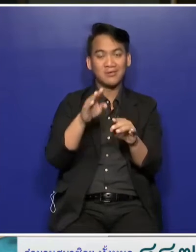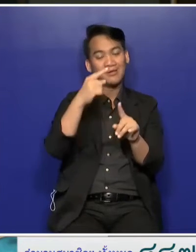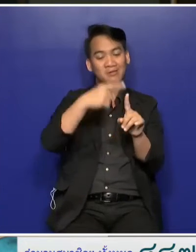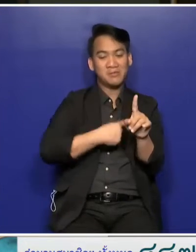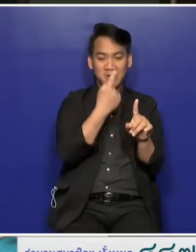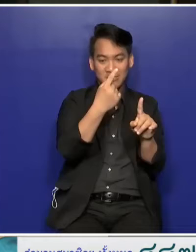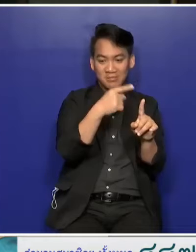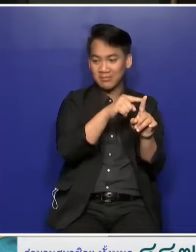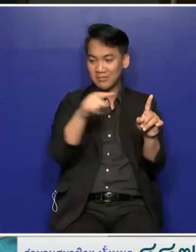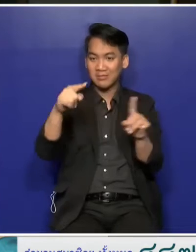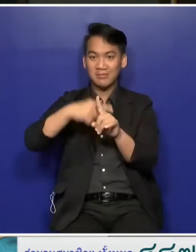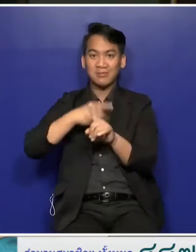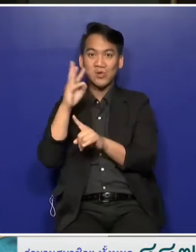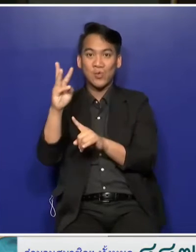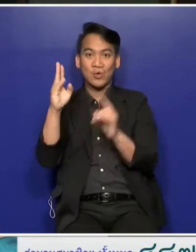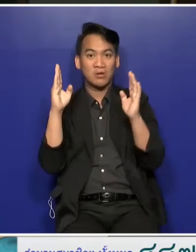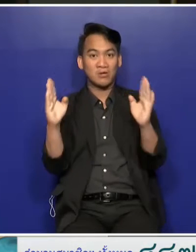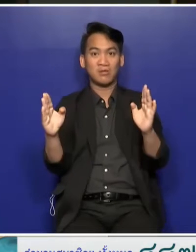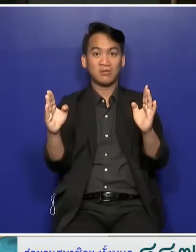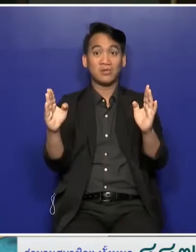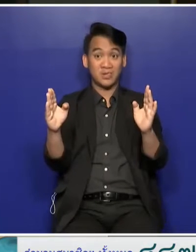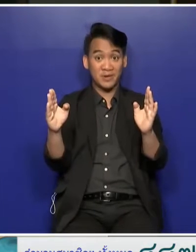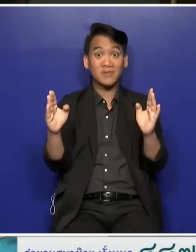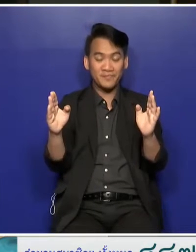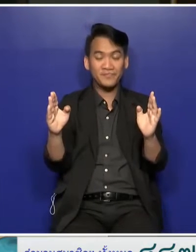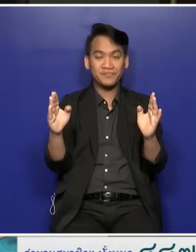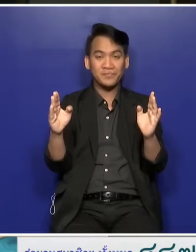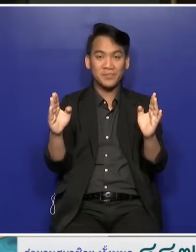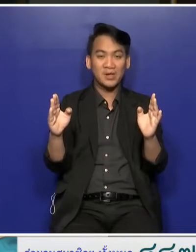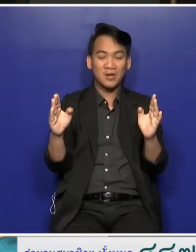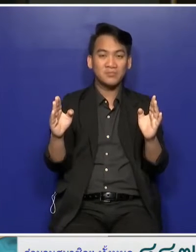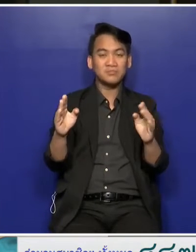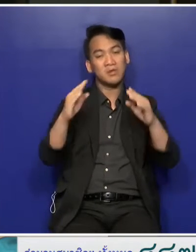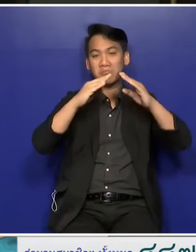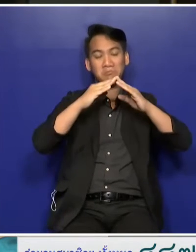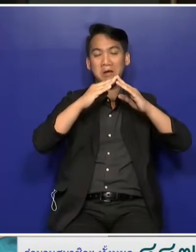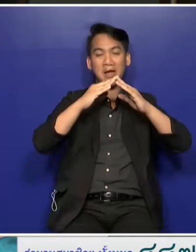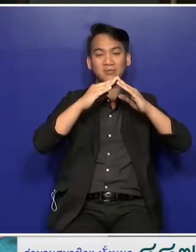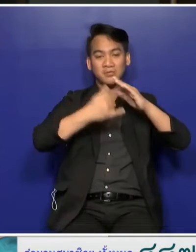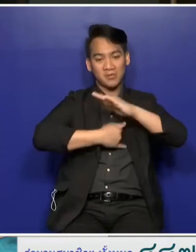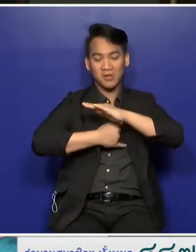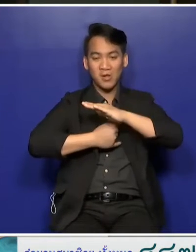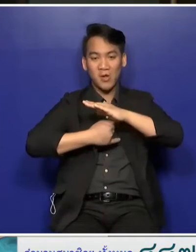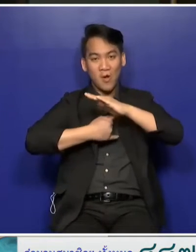ารเครฟฟลลดไม่ว่งเลยแต่การสญสชีวิตตลดทงปีไม่ต่ำกวา000